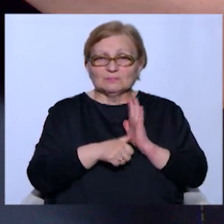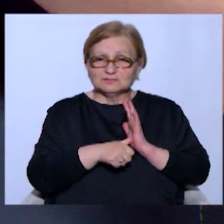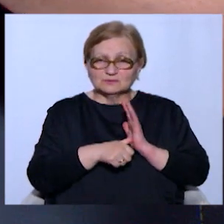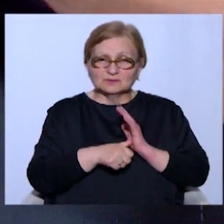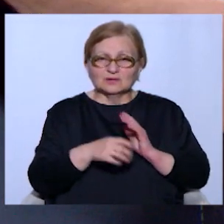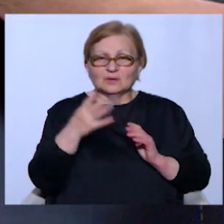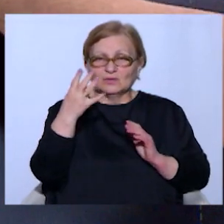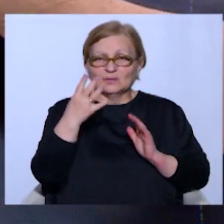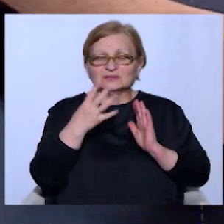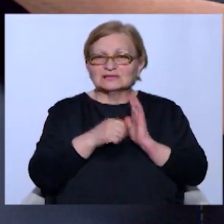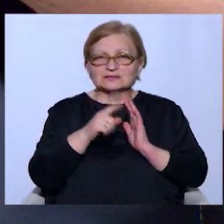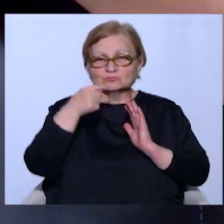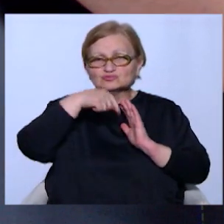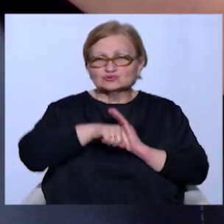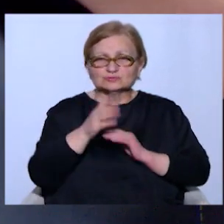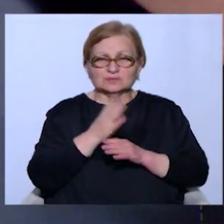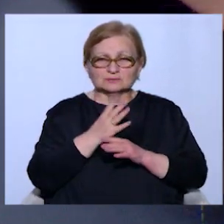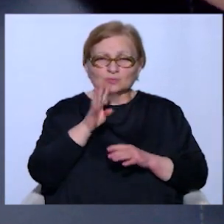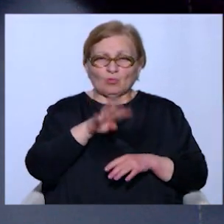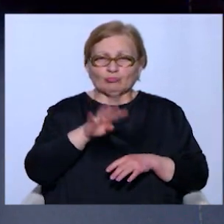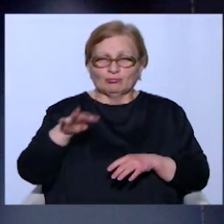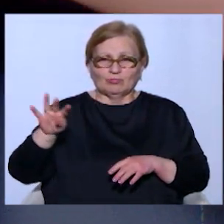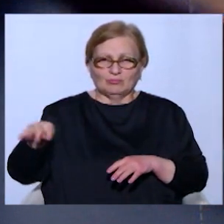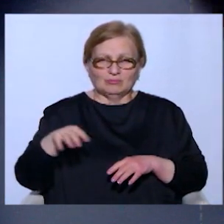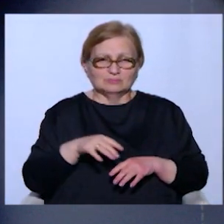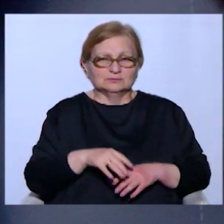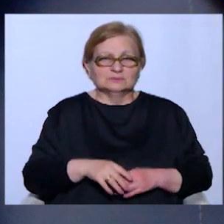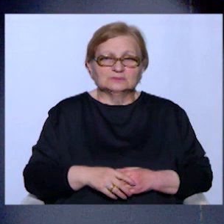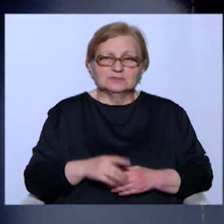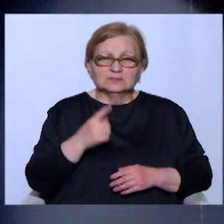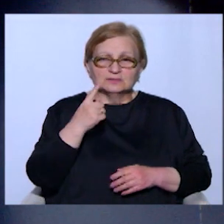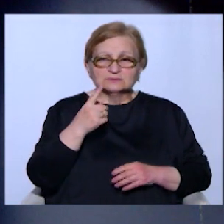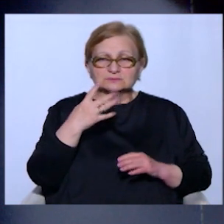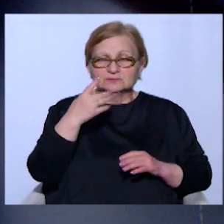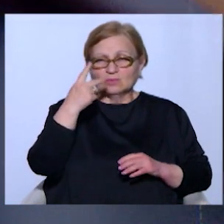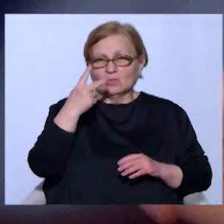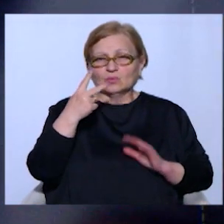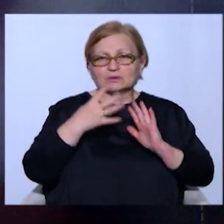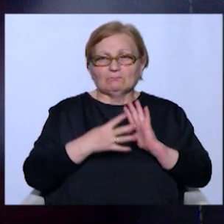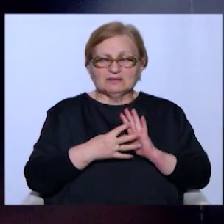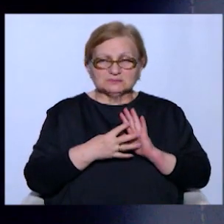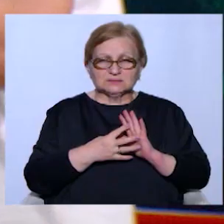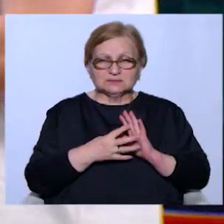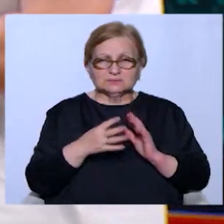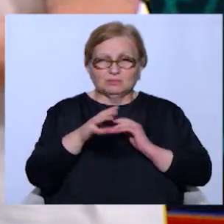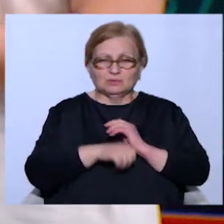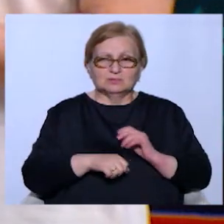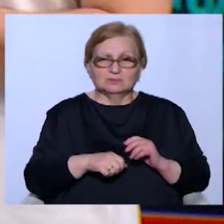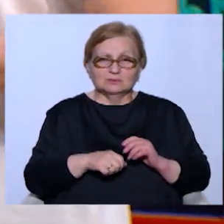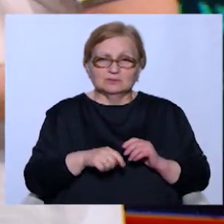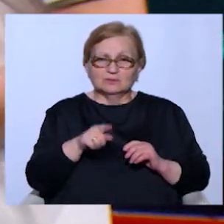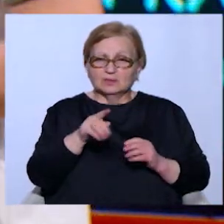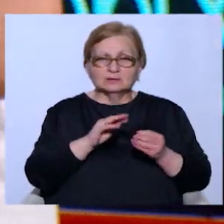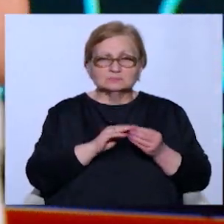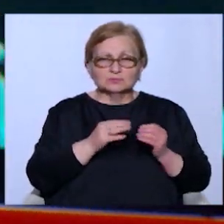პლუს 4-16, რაც კარგად იცით არის 1/9 და 1/9 და გამოდის 2/9, ხო? თითქოს არავით არის აქ